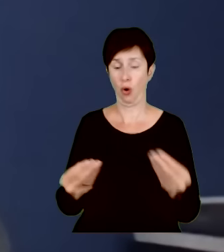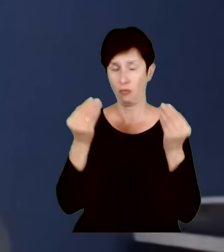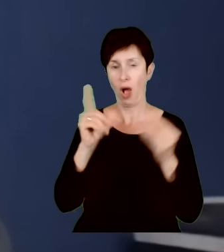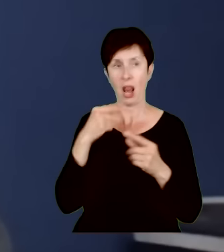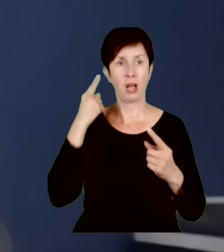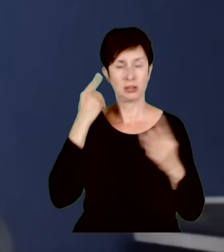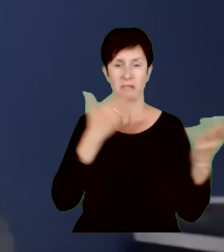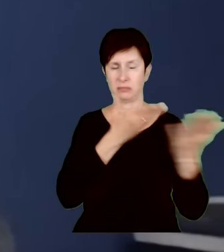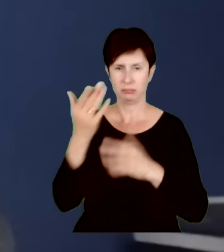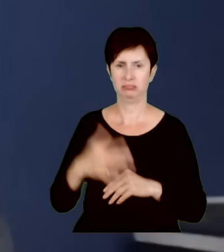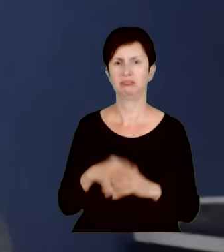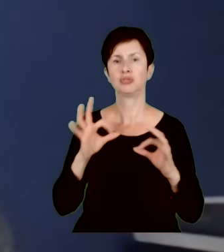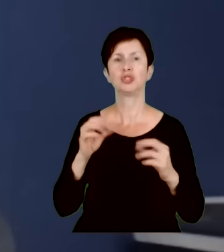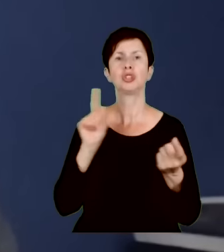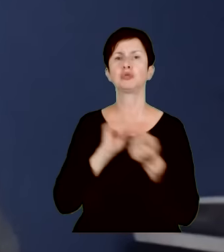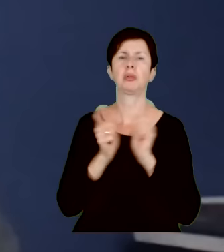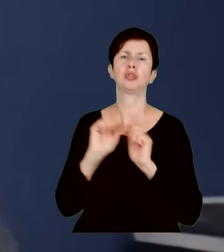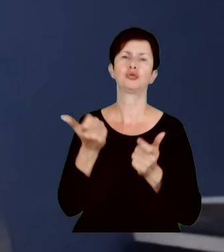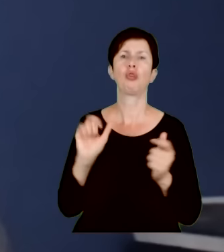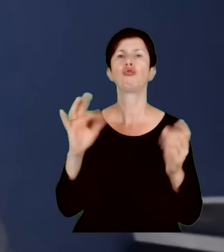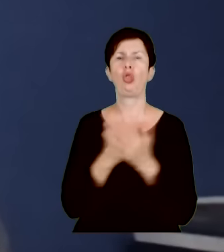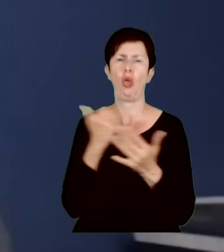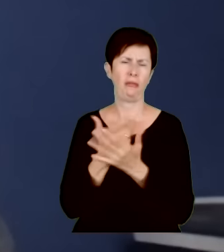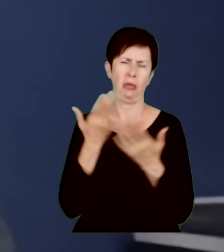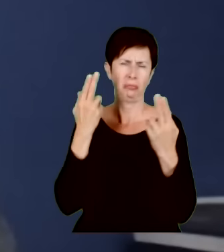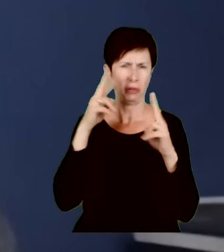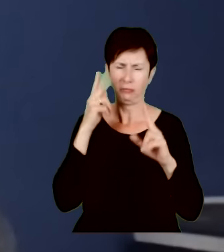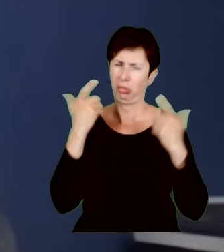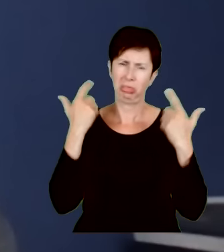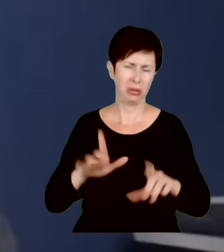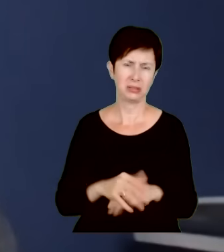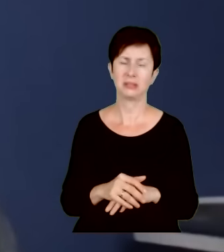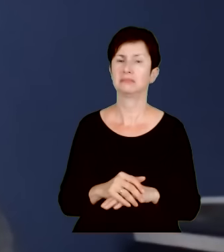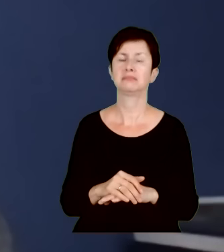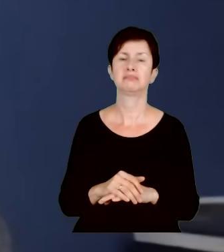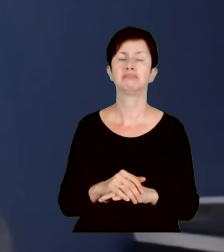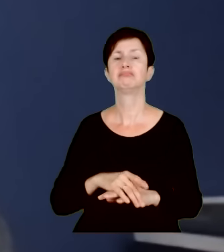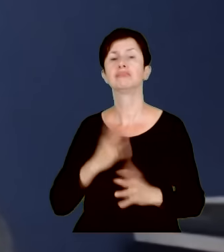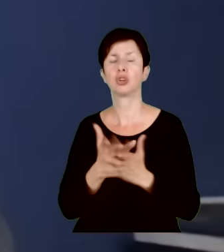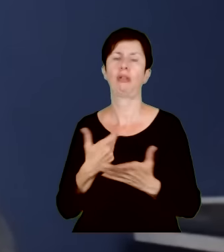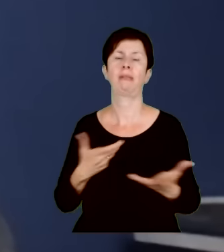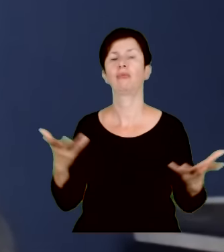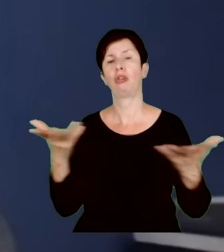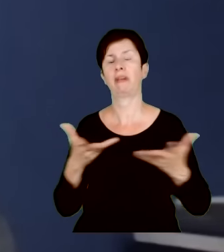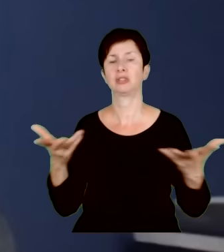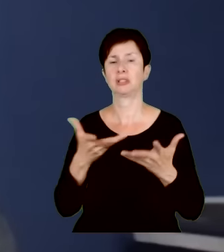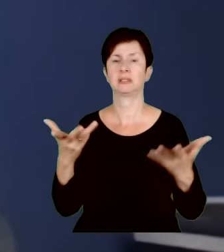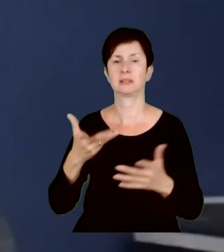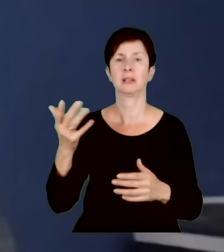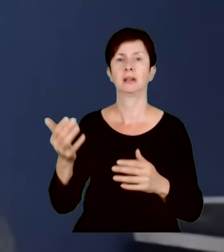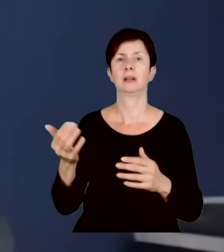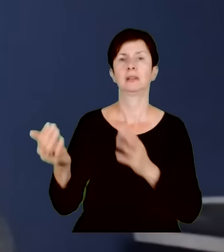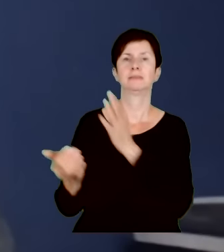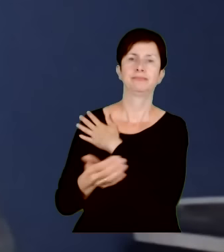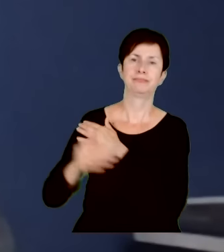absolutnie nic konkretnego nie przyniosło poza tym że były te towarzyskie oklepywania po